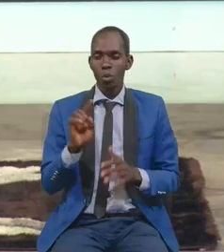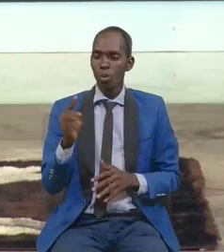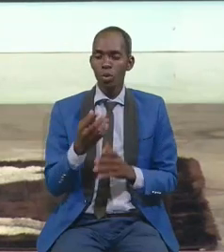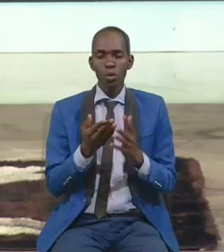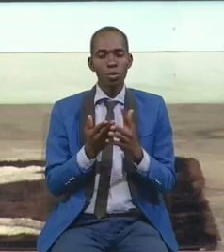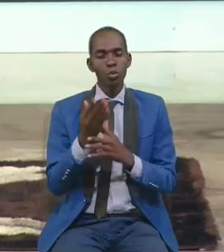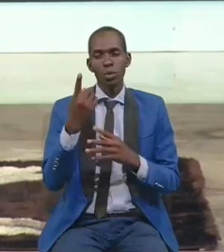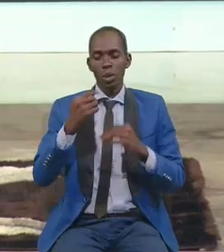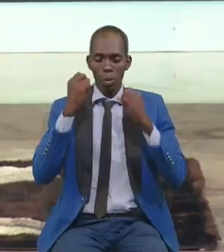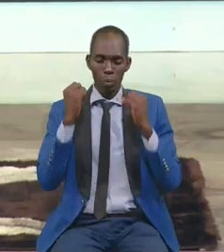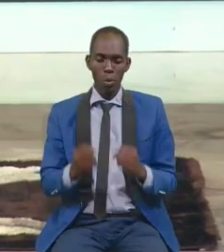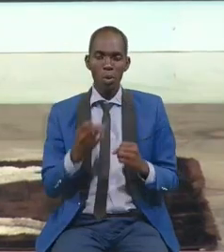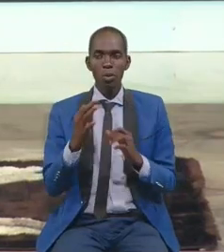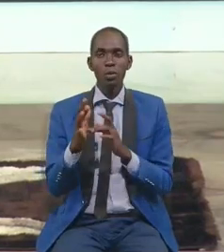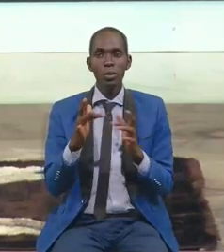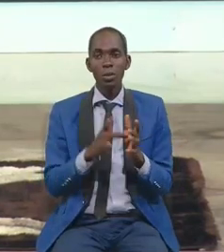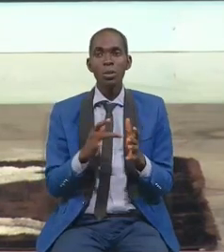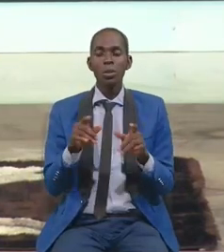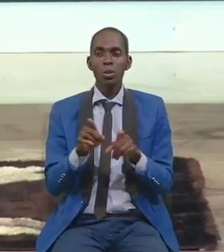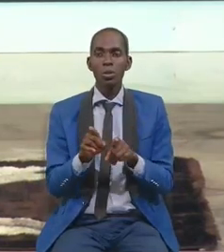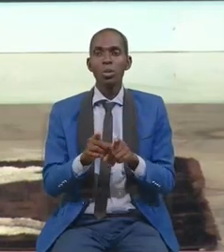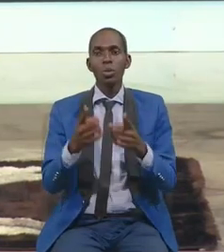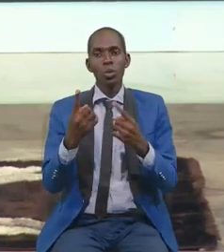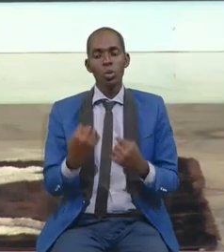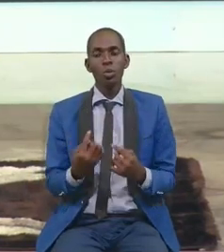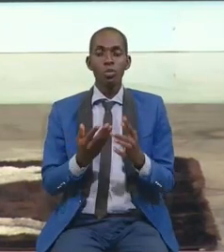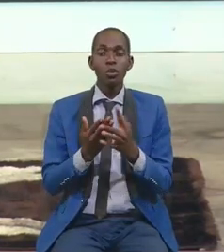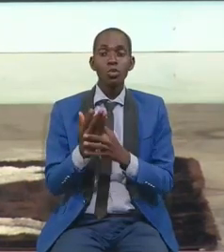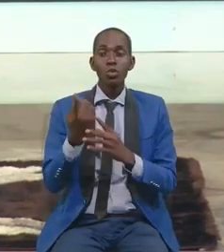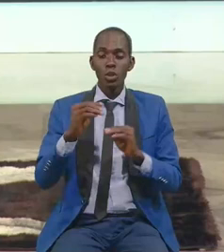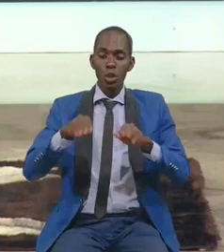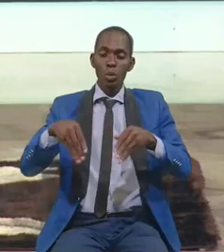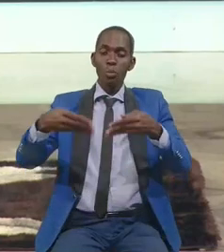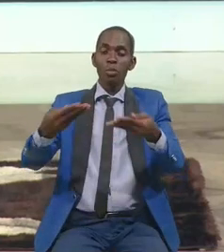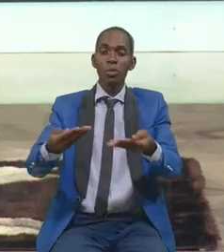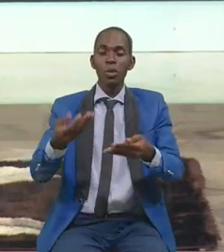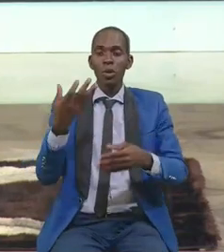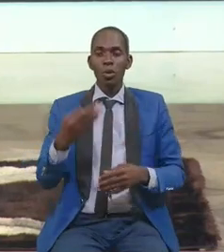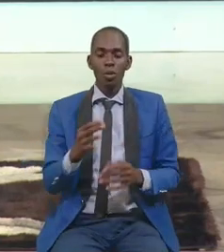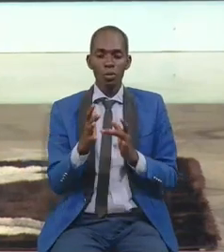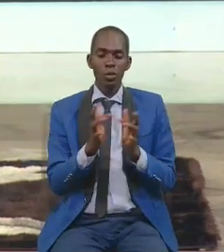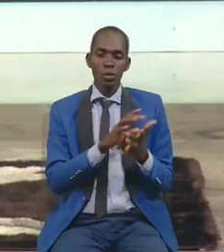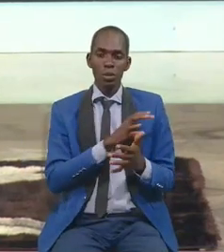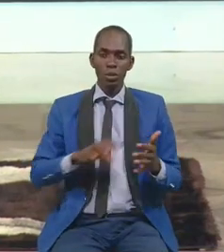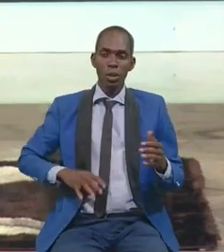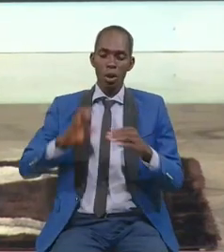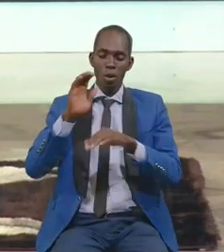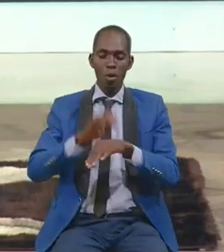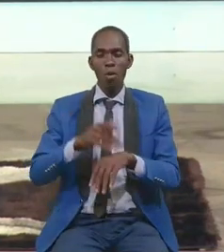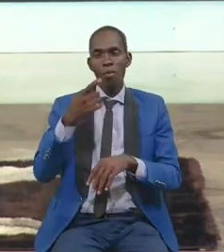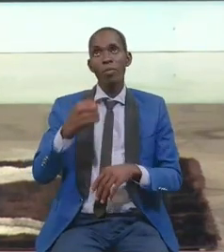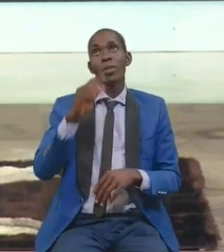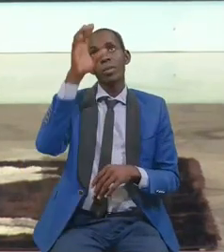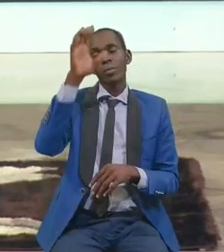vient par la provision de la croix, la provision de Jésus. Cela vient